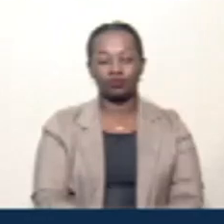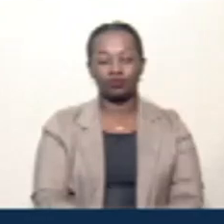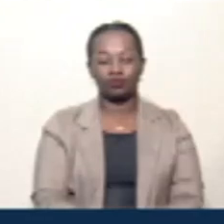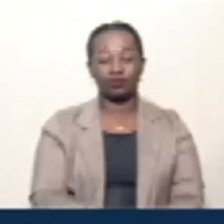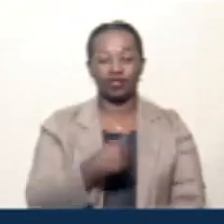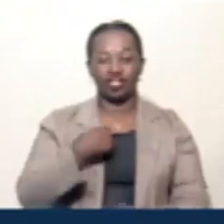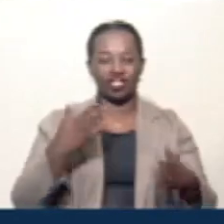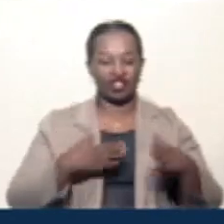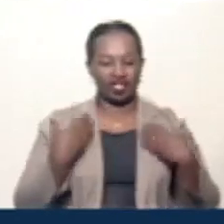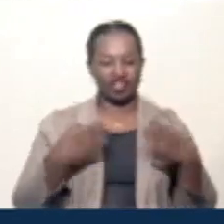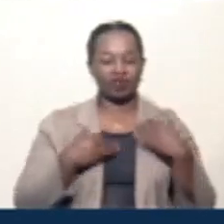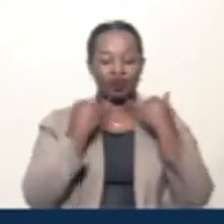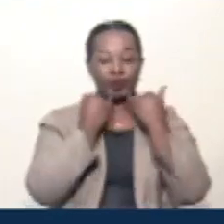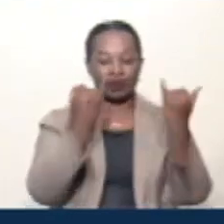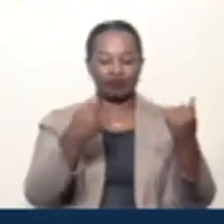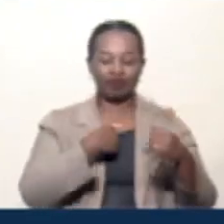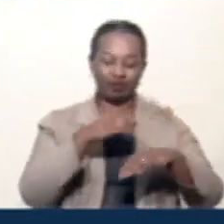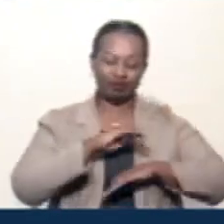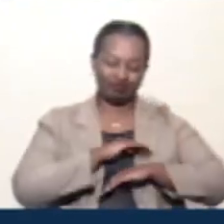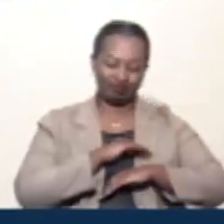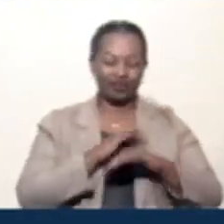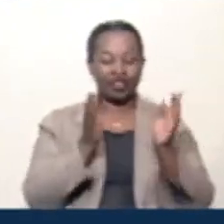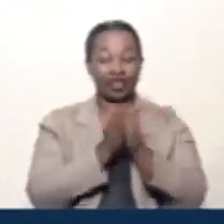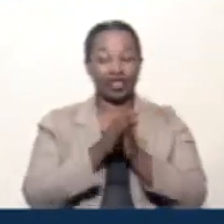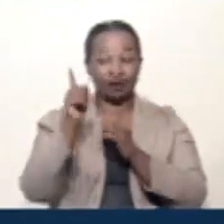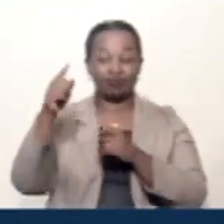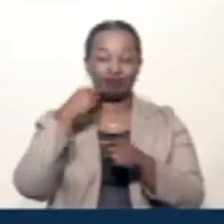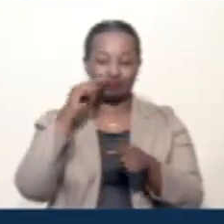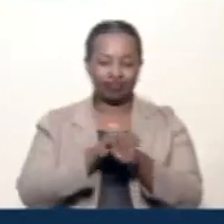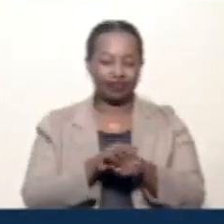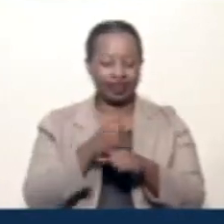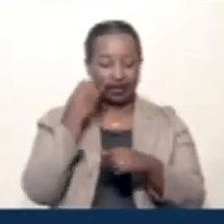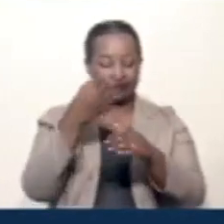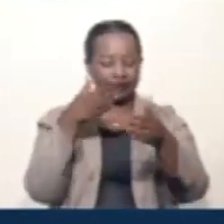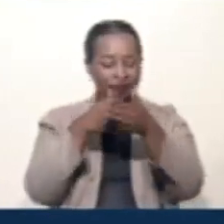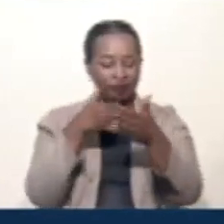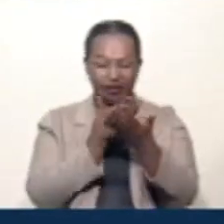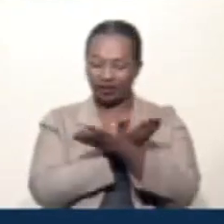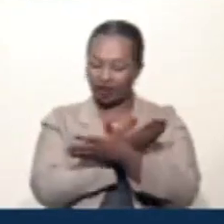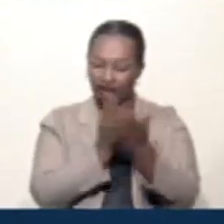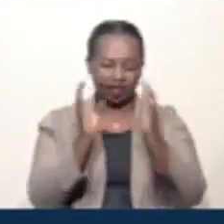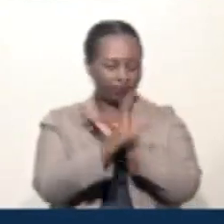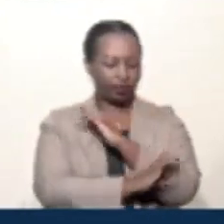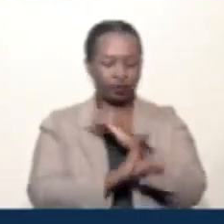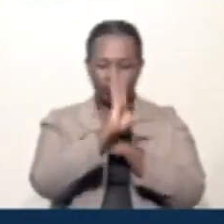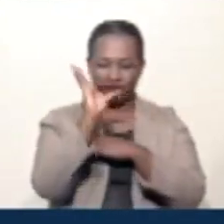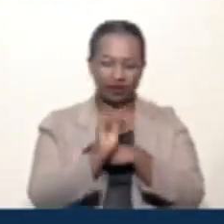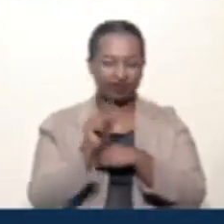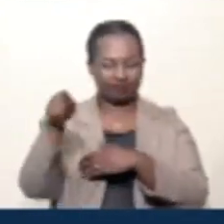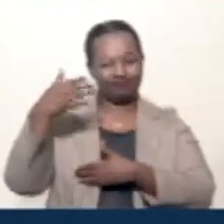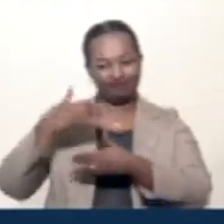country, nejejwe no kubabwira ko nanyuzwe kandi yatwijeje ko aho twahura n'imbogamizi hose mu bihugu bya Afurika azatuba